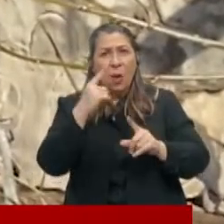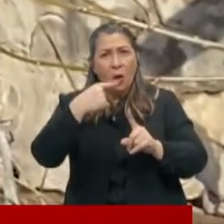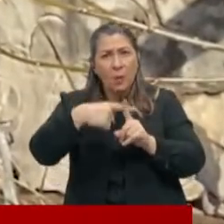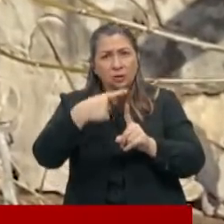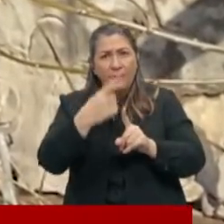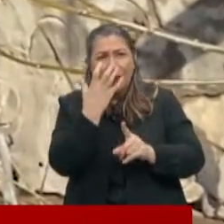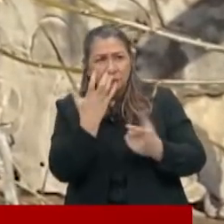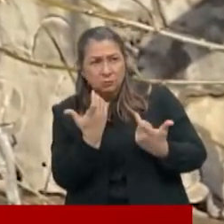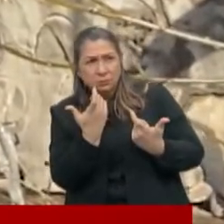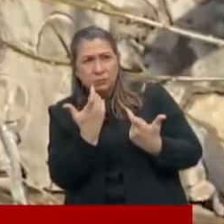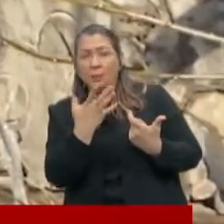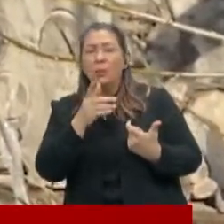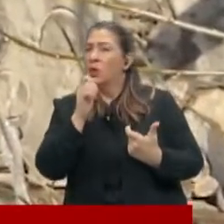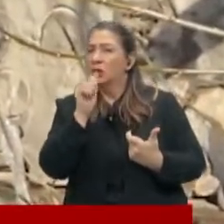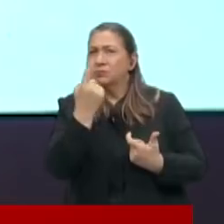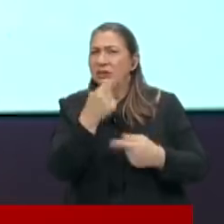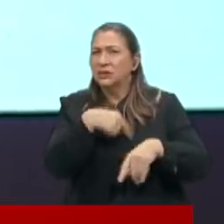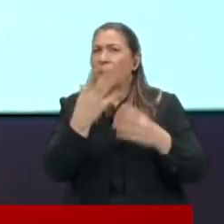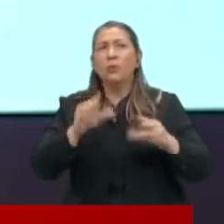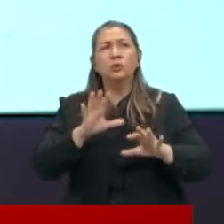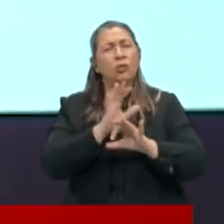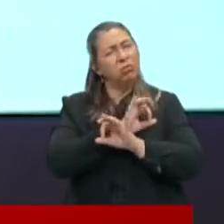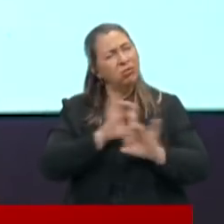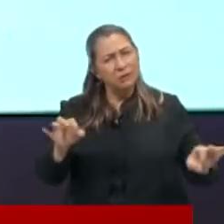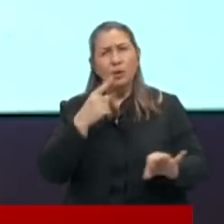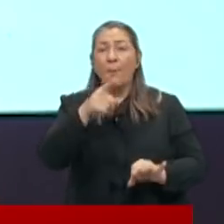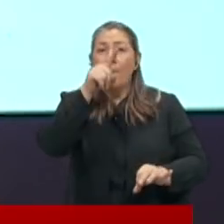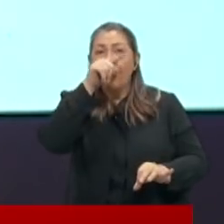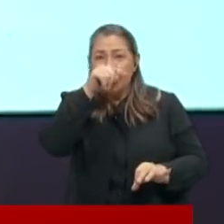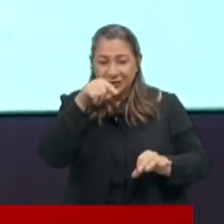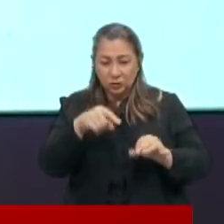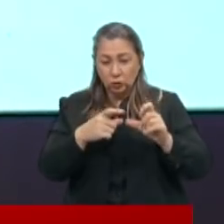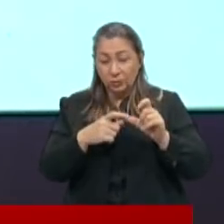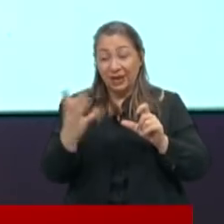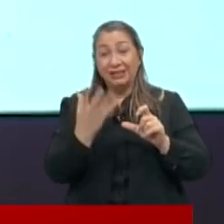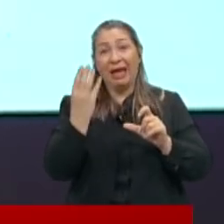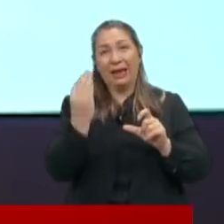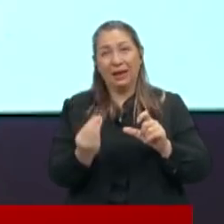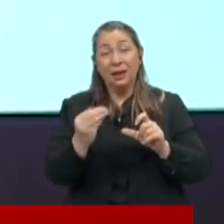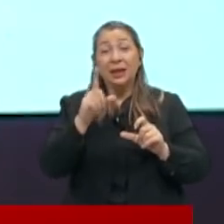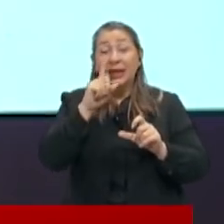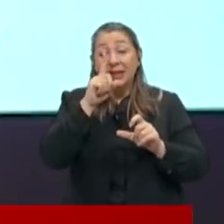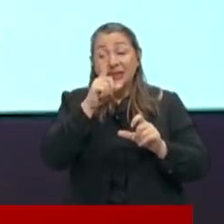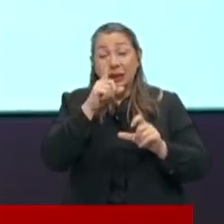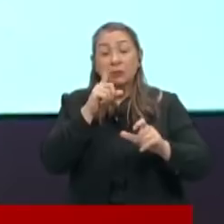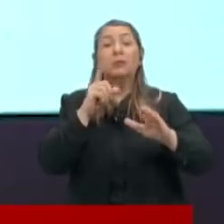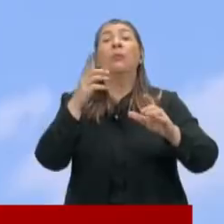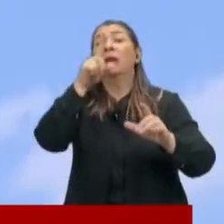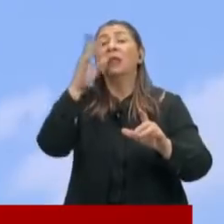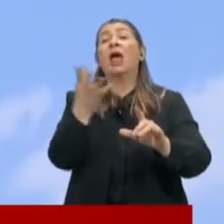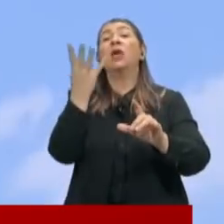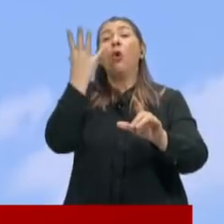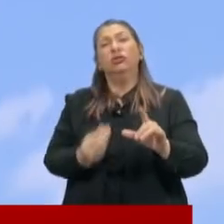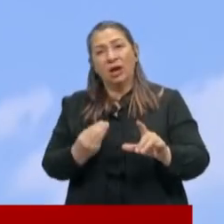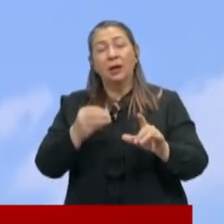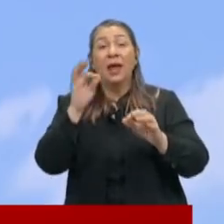beklenti pompalanıyor fakat bu hiçbir zaman gerçekleşmiyor. Çok net söylüyorum, Mart'ta Şubat'tan daha iyi. Nisan Mart'tan zaten çok iyi olacak.